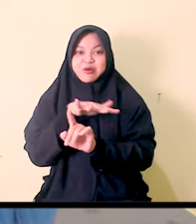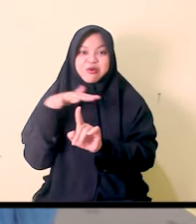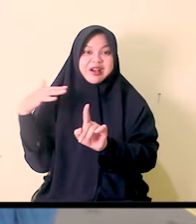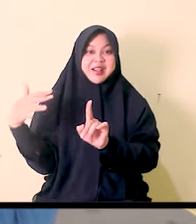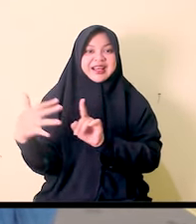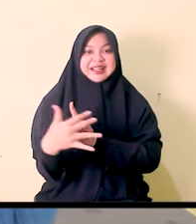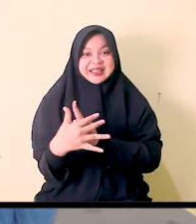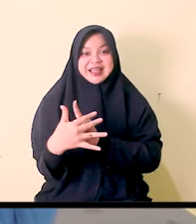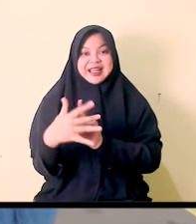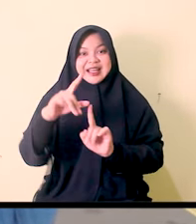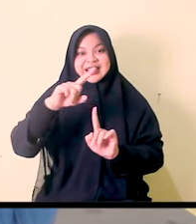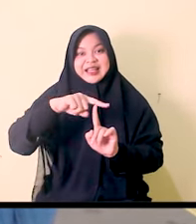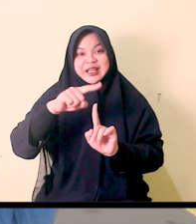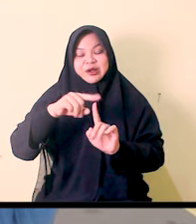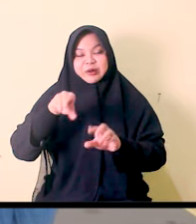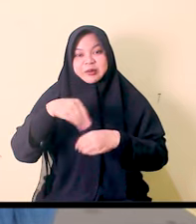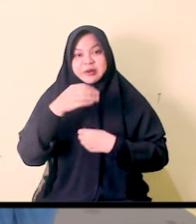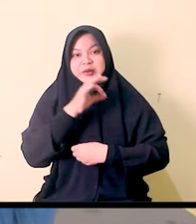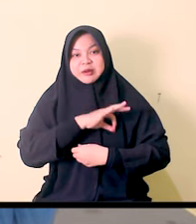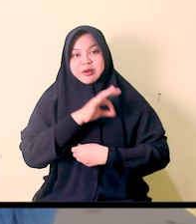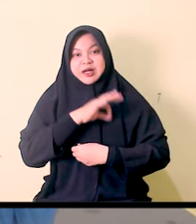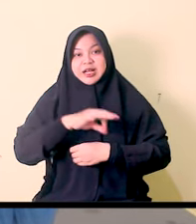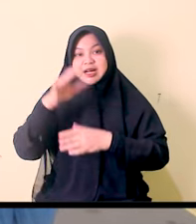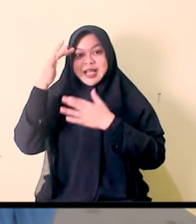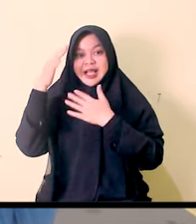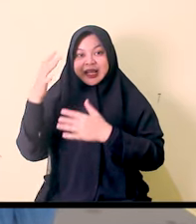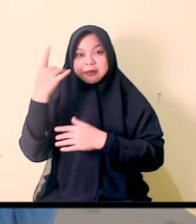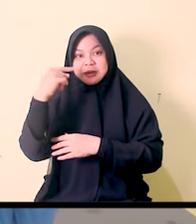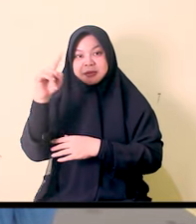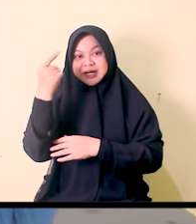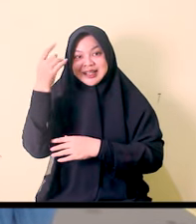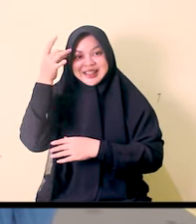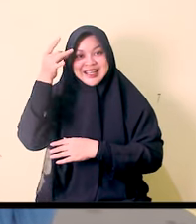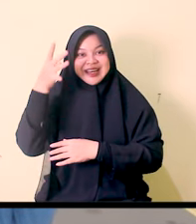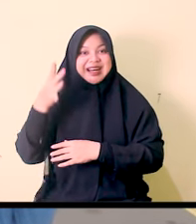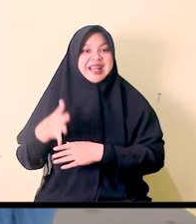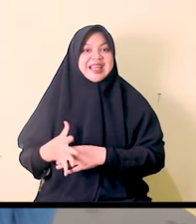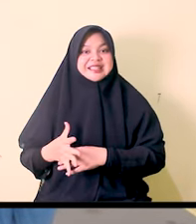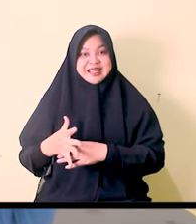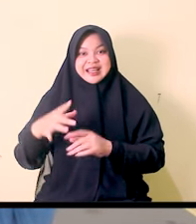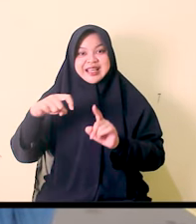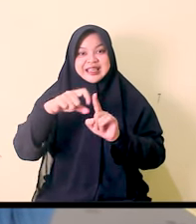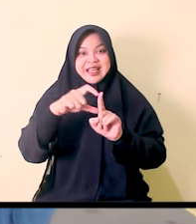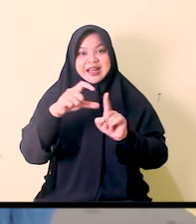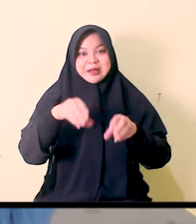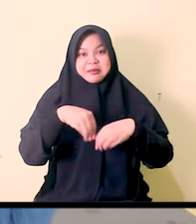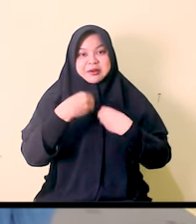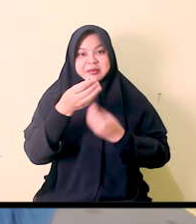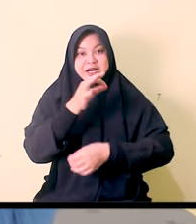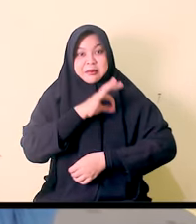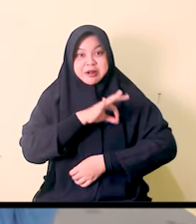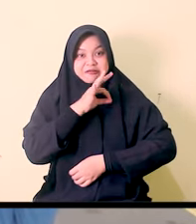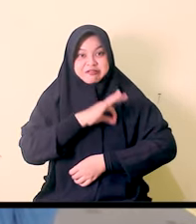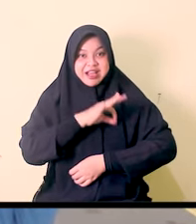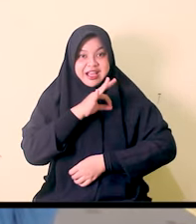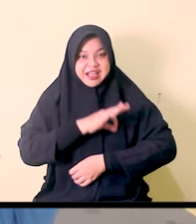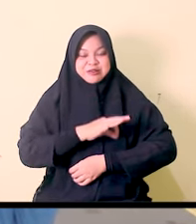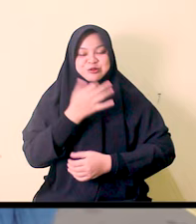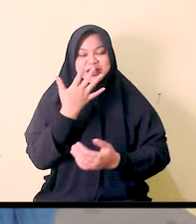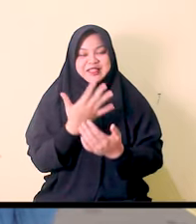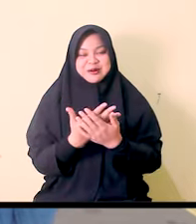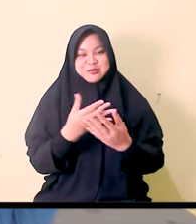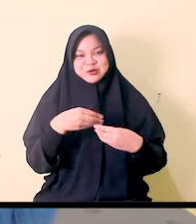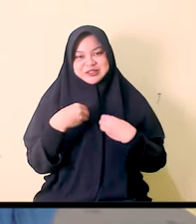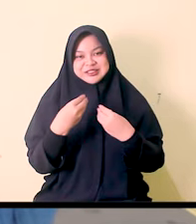manfaat jadi harapannya Pemdes trebungan yang katanya tadi kdd Memberikan manfaat sudah terbukti di situ ya Mas mantap luar